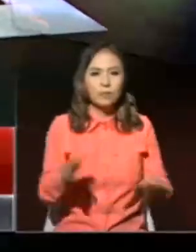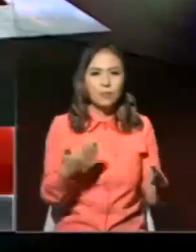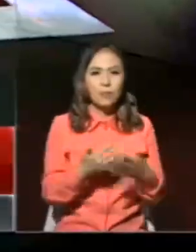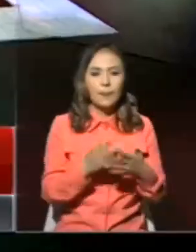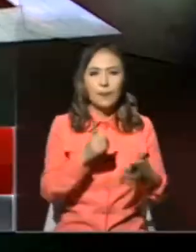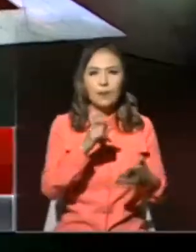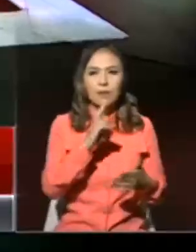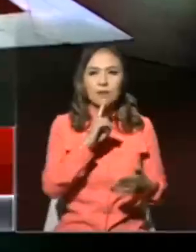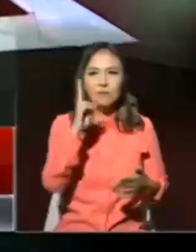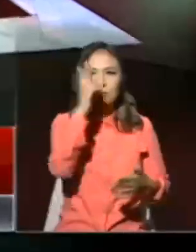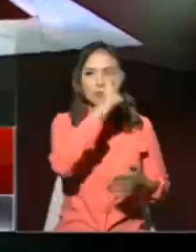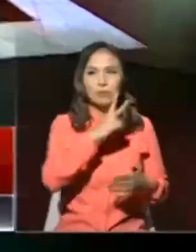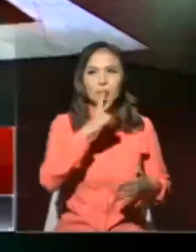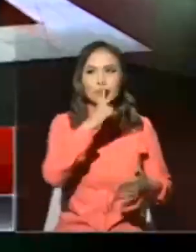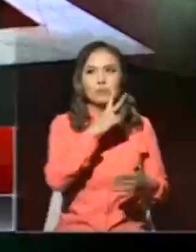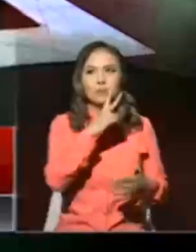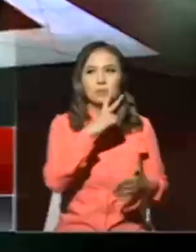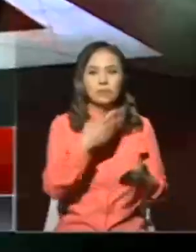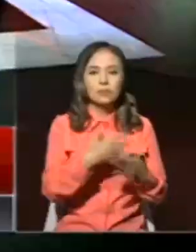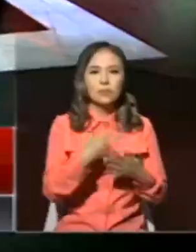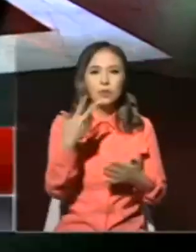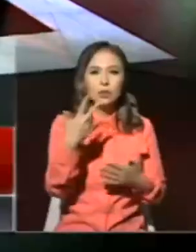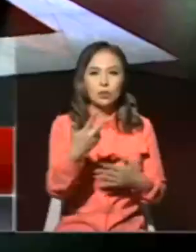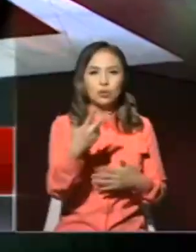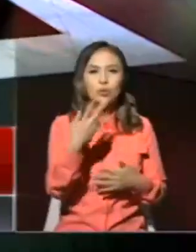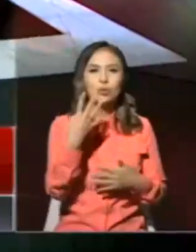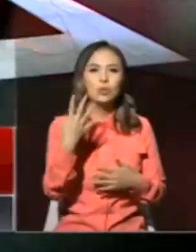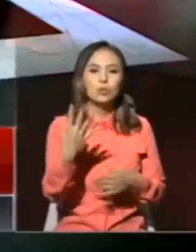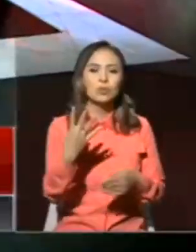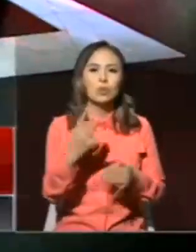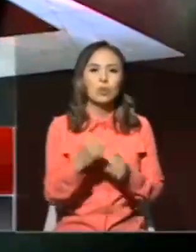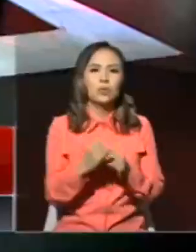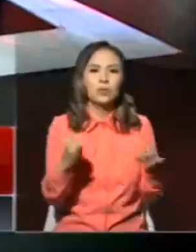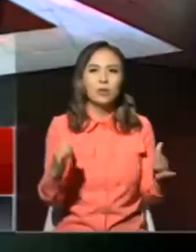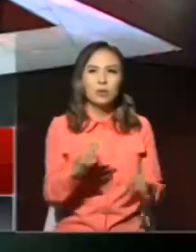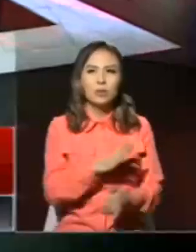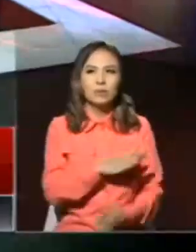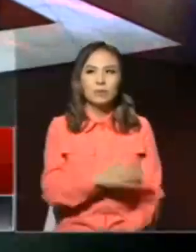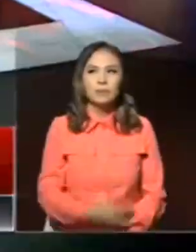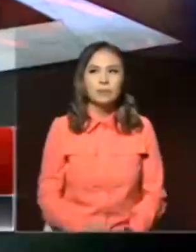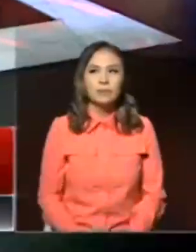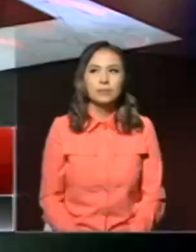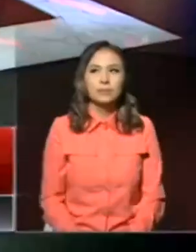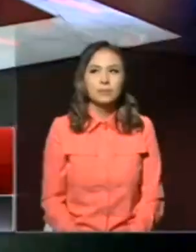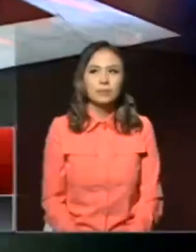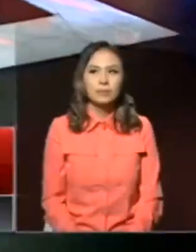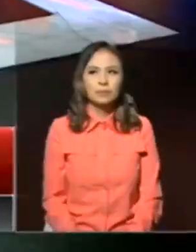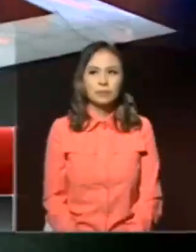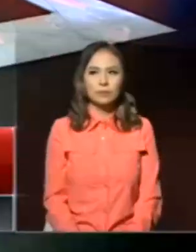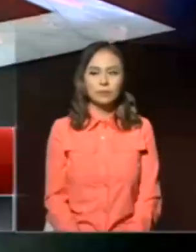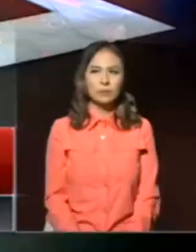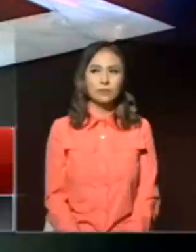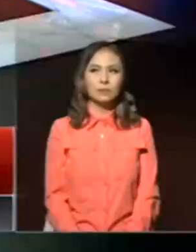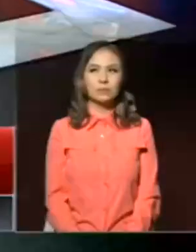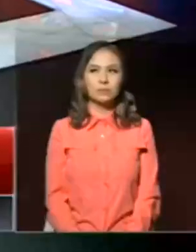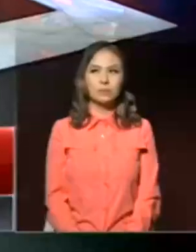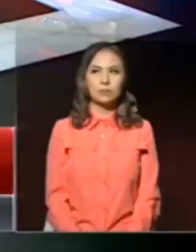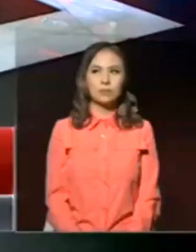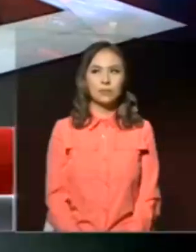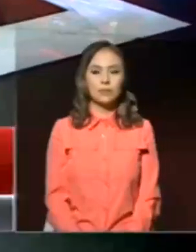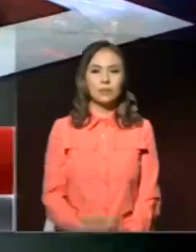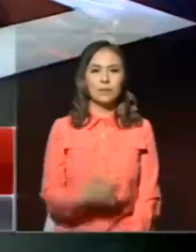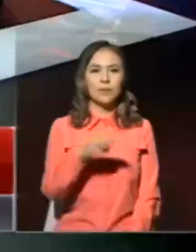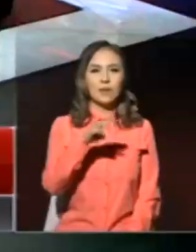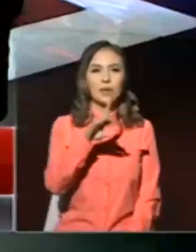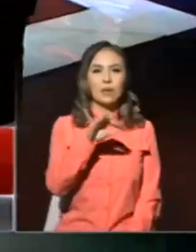жылда үш, төрт есе көбейген. Мен сізге айтайын, биылғы санды да айта аламын. Болжаммен. Болжаммен. Триллионнан